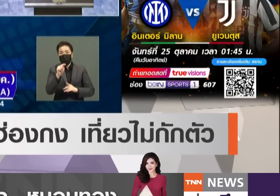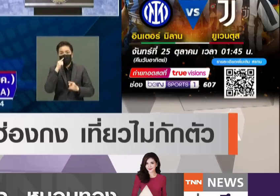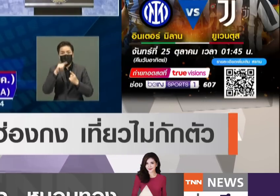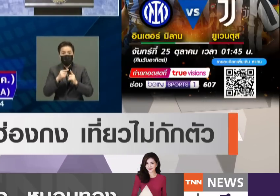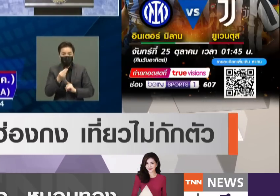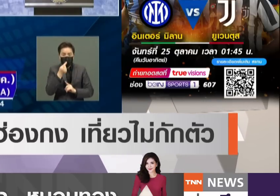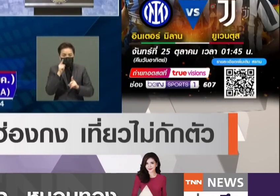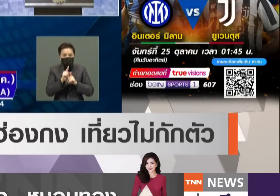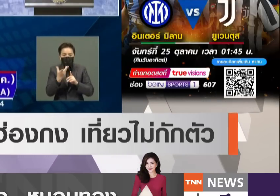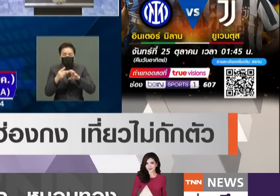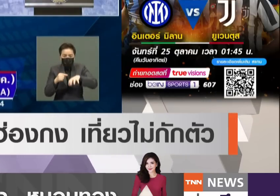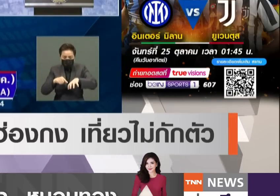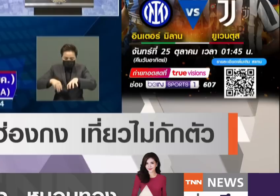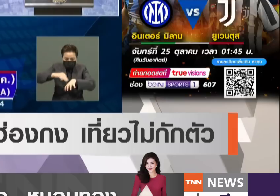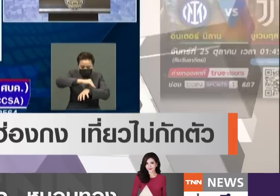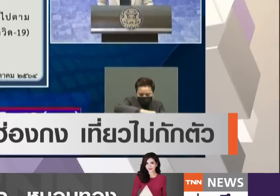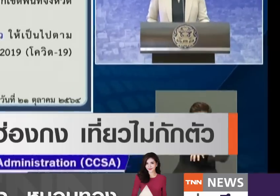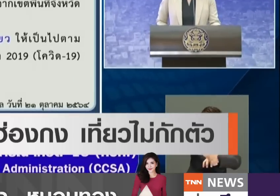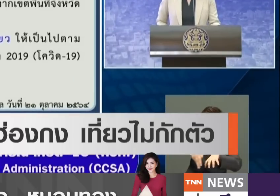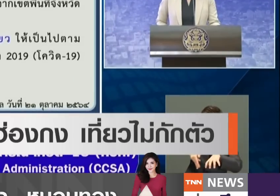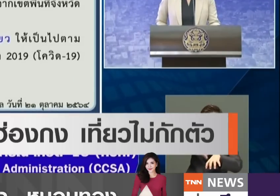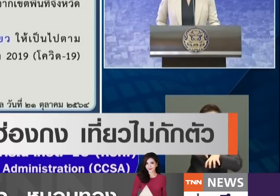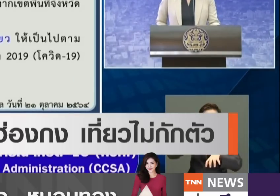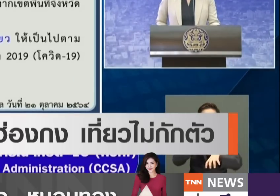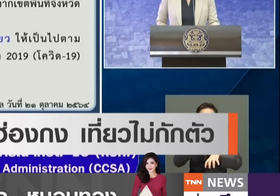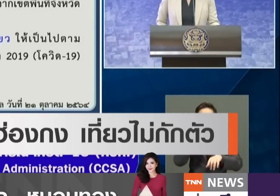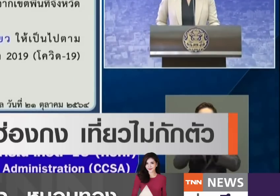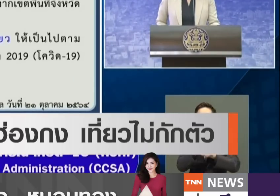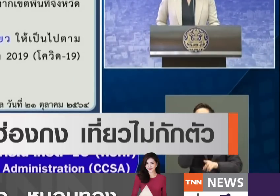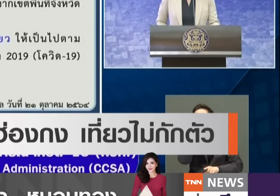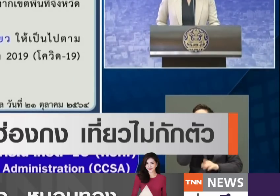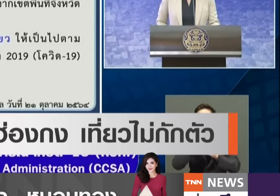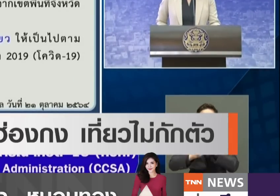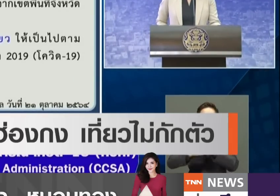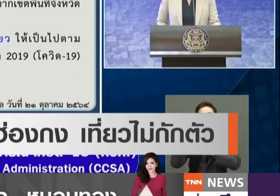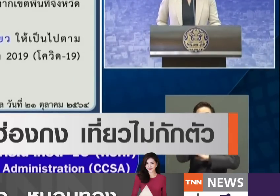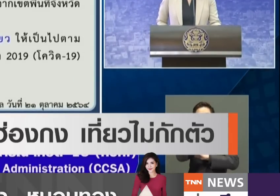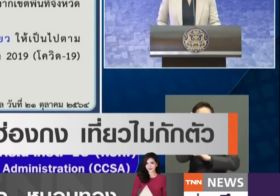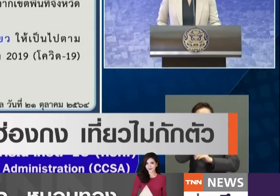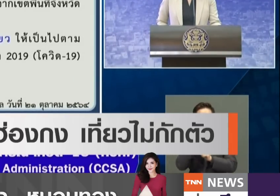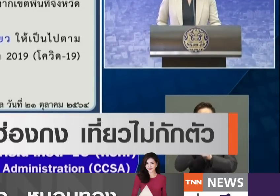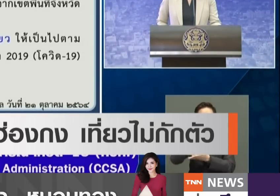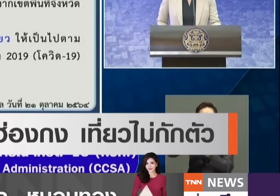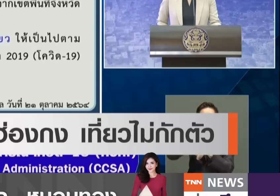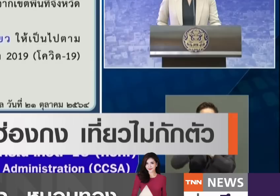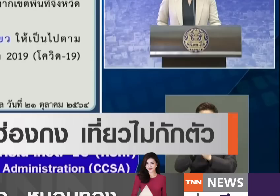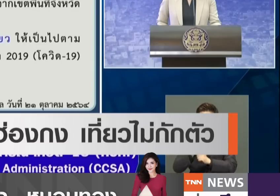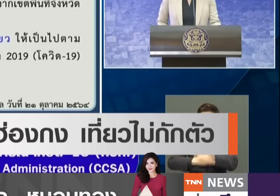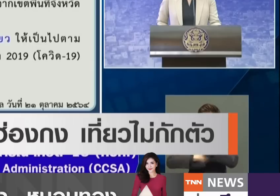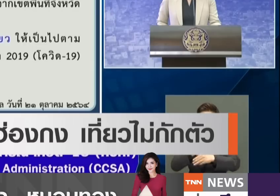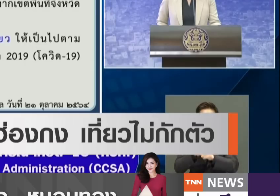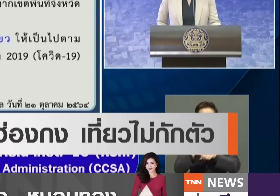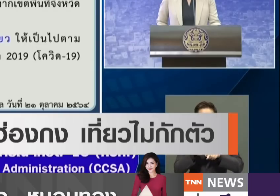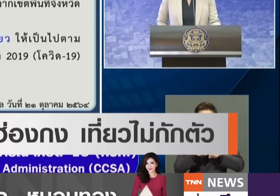าะตำบลนาจอมเทียนและตำบลบางสะเรส่วนที่เชียงใหม่ค่ะเฉพาะอำเภอเมืองเชียงใหม่อำเภอด